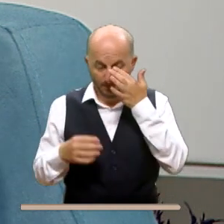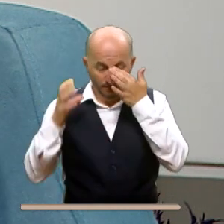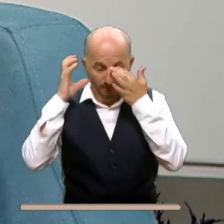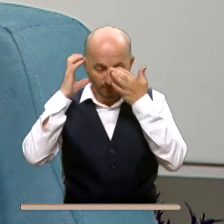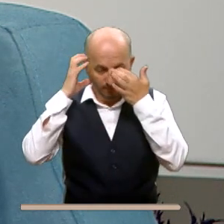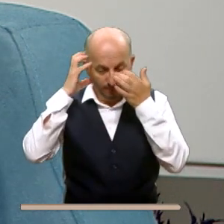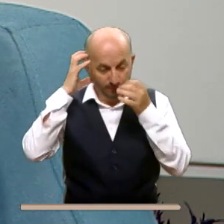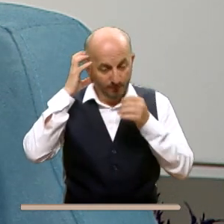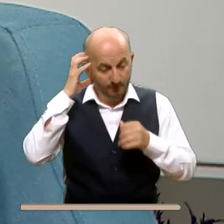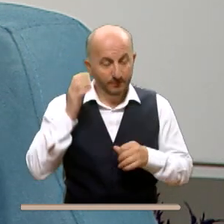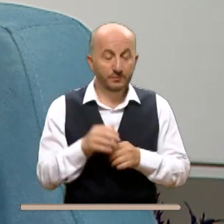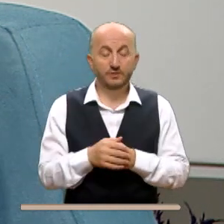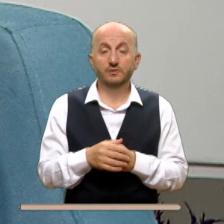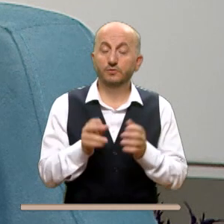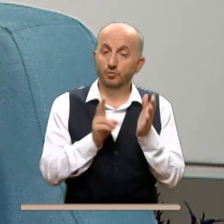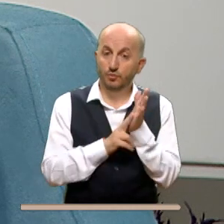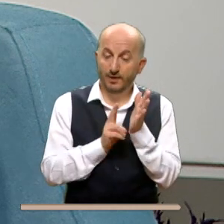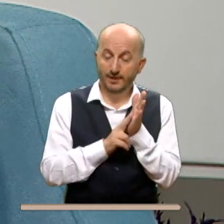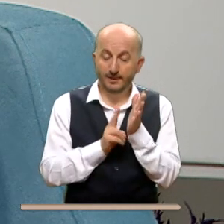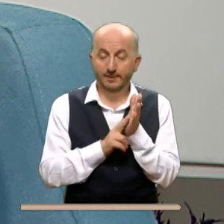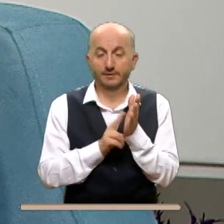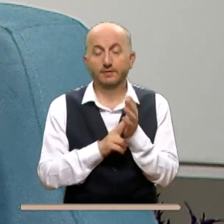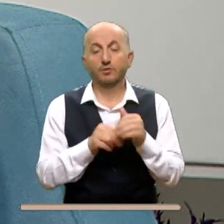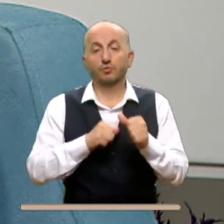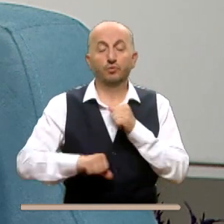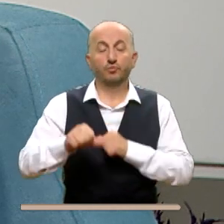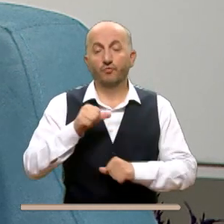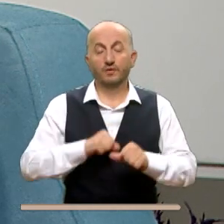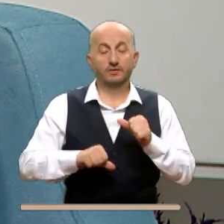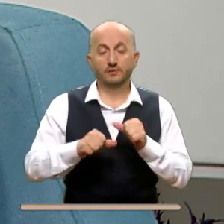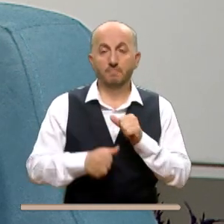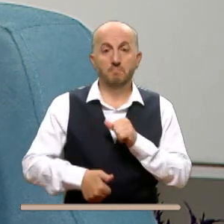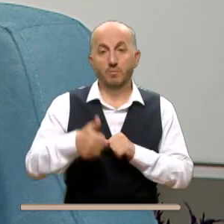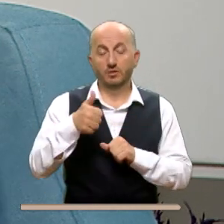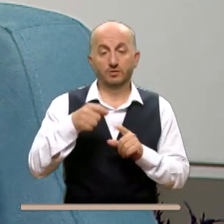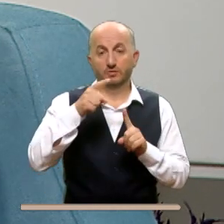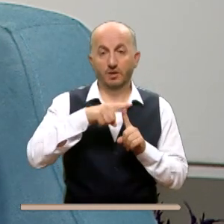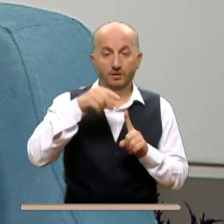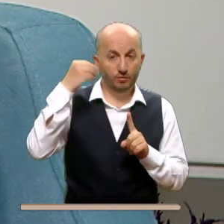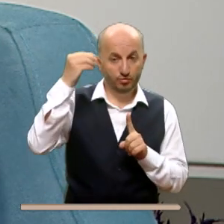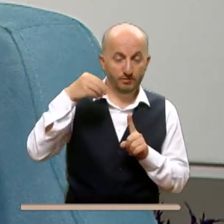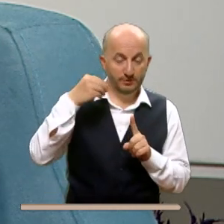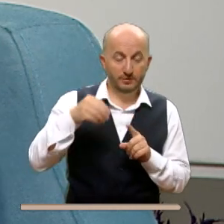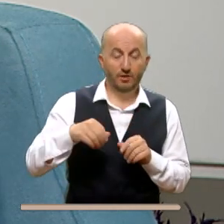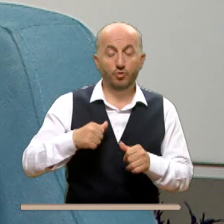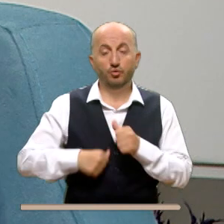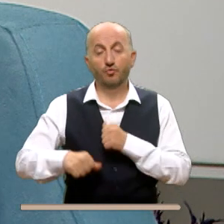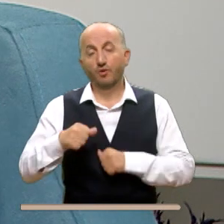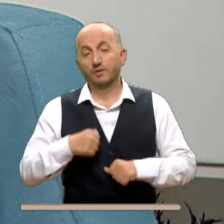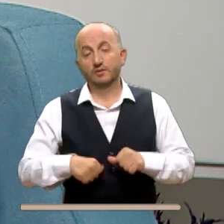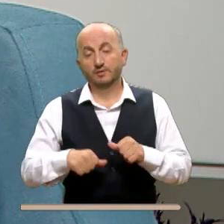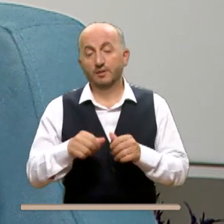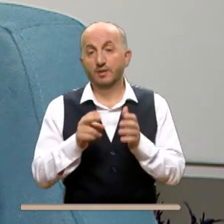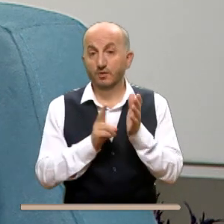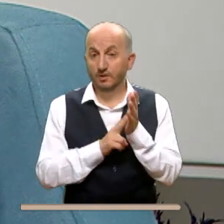vakfımızın mütevelliyetinin kıymetli üyelerine, üniversitemiz mütevelliyet başkanı Doktor Tayyar Altıkulaç hocamıza, üniversitemizin mütevelliyet